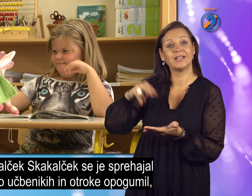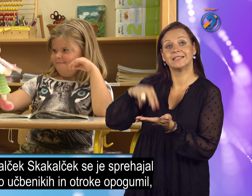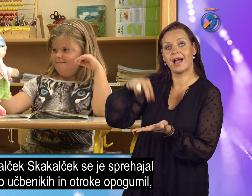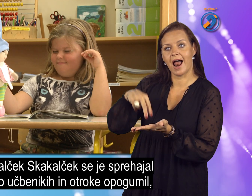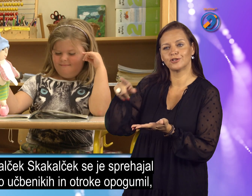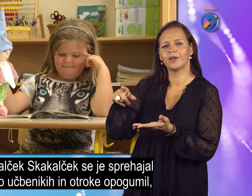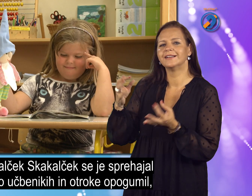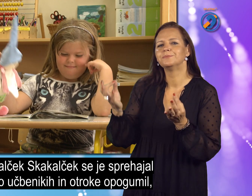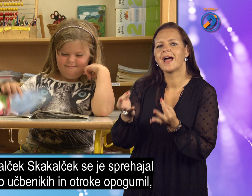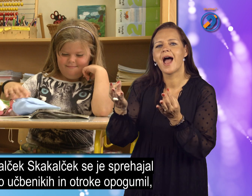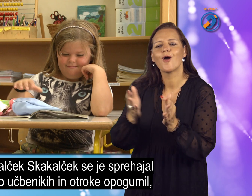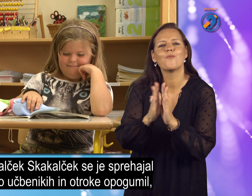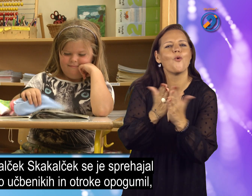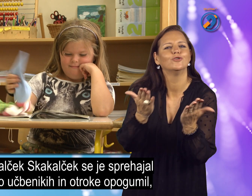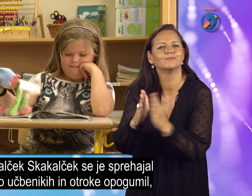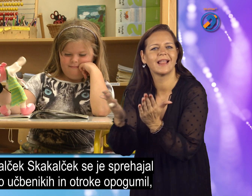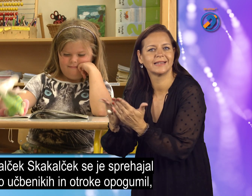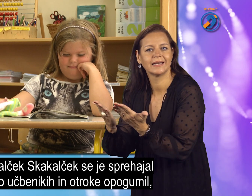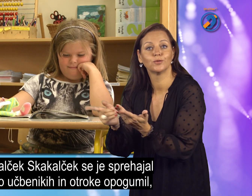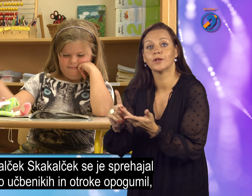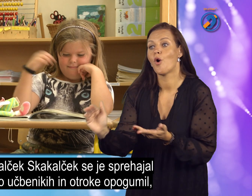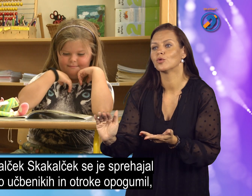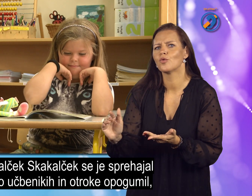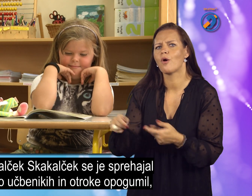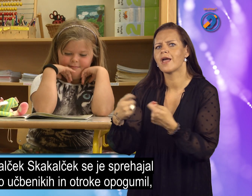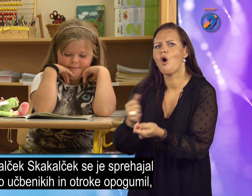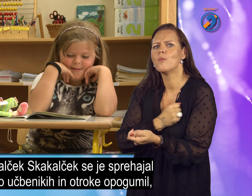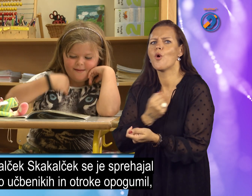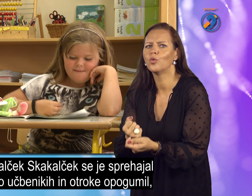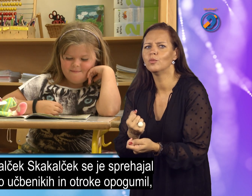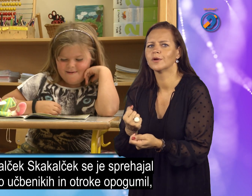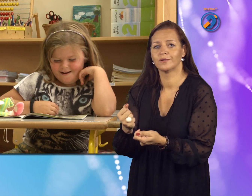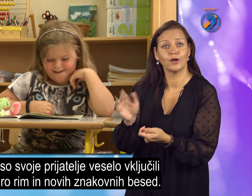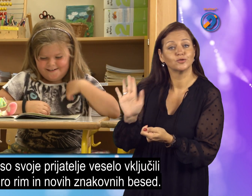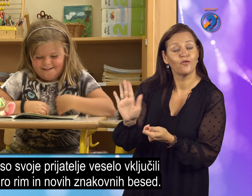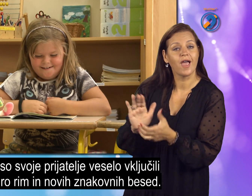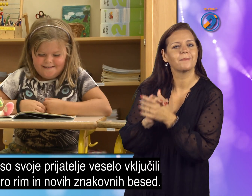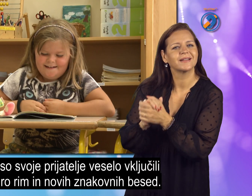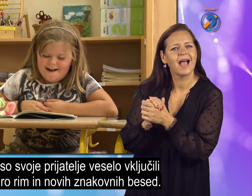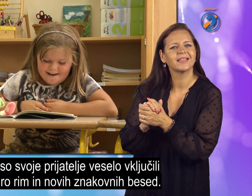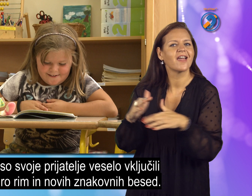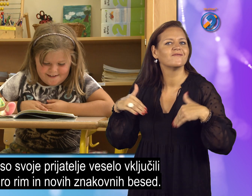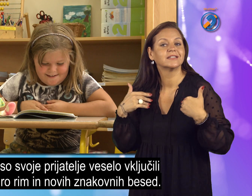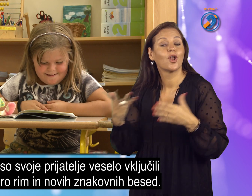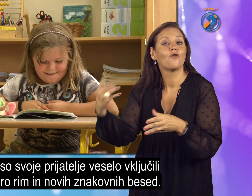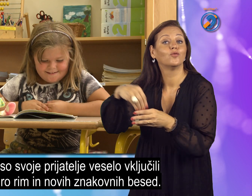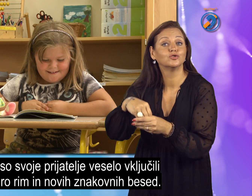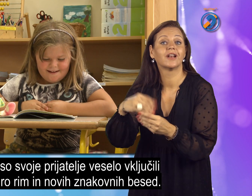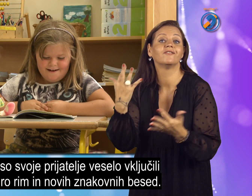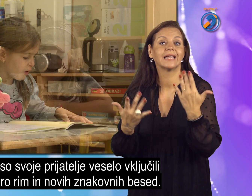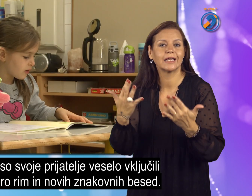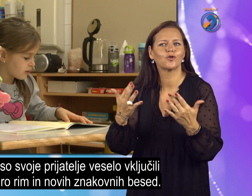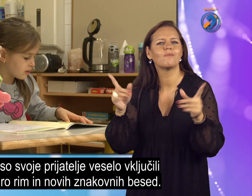Palček Skakalček se je sprehajal po učbenikih in otroke opogumil, da so svoje